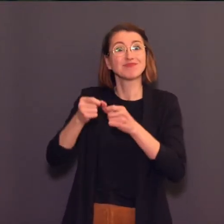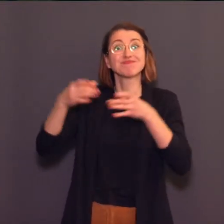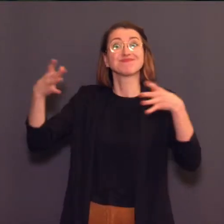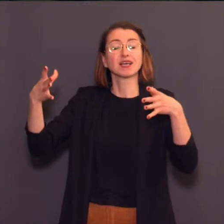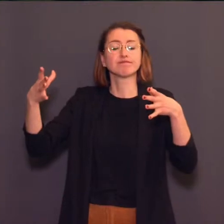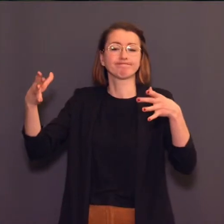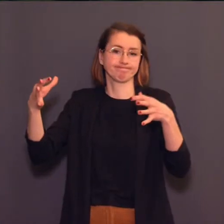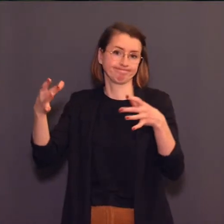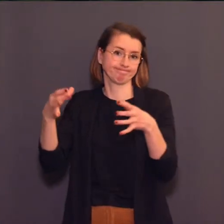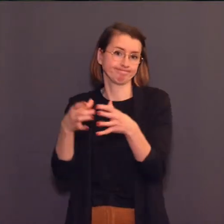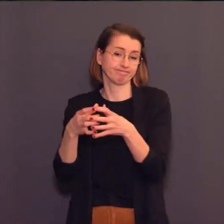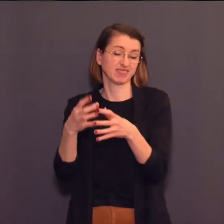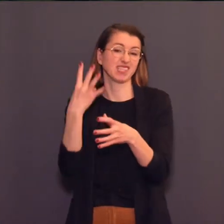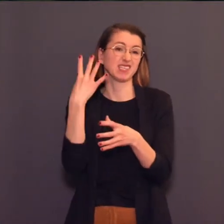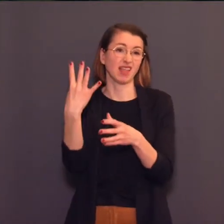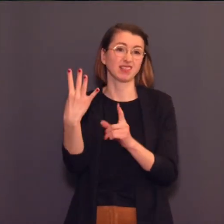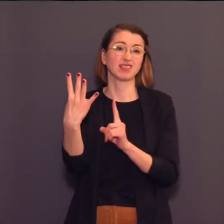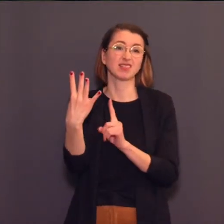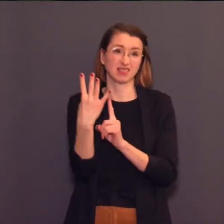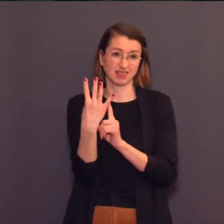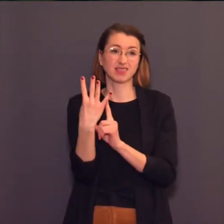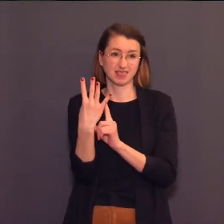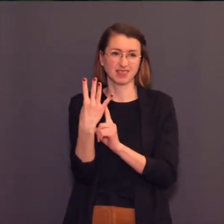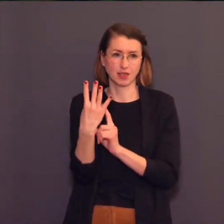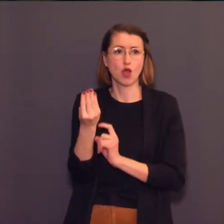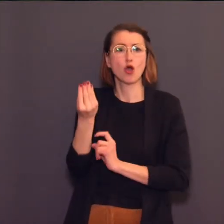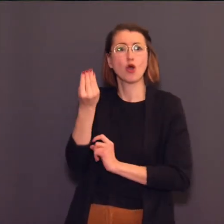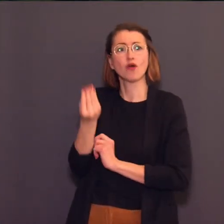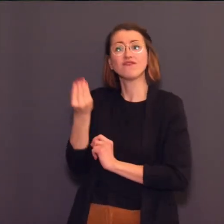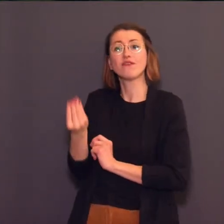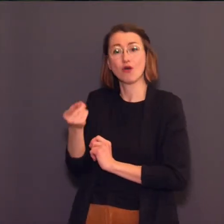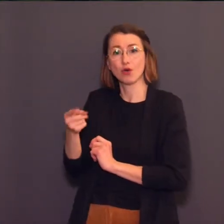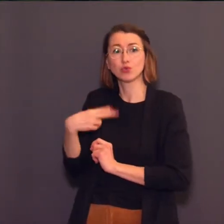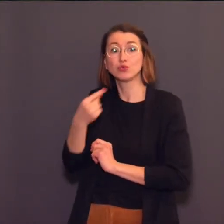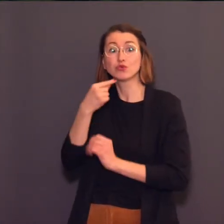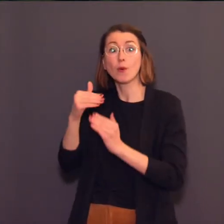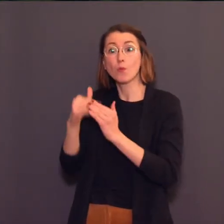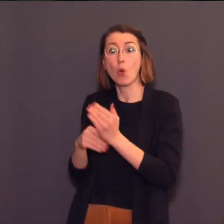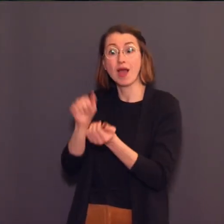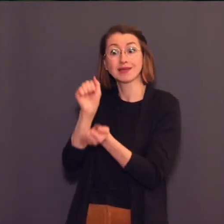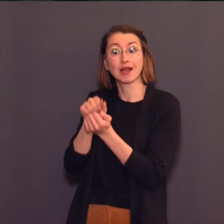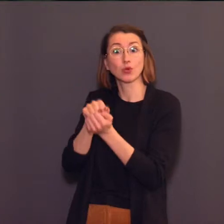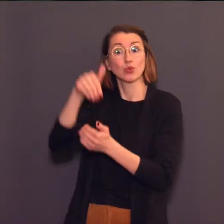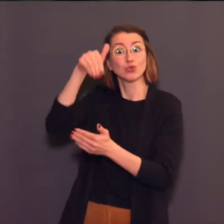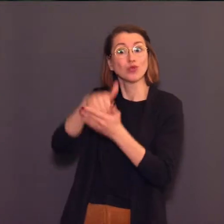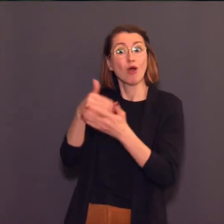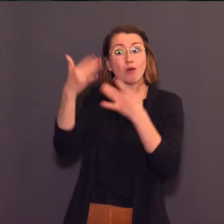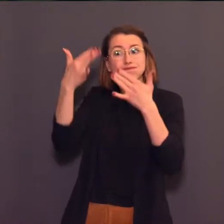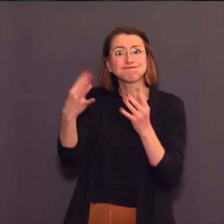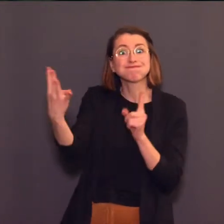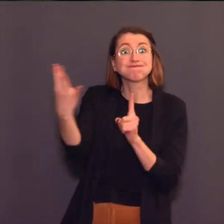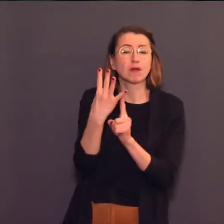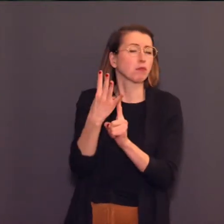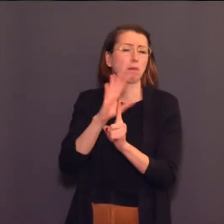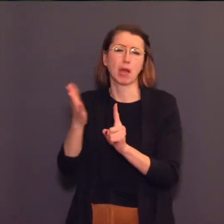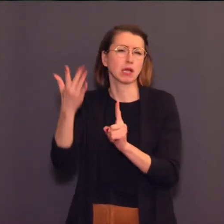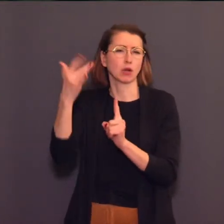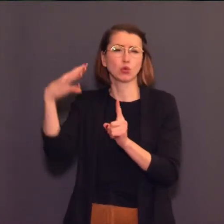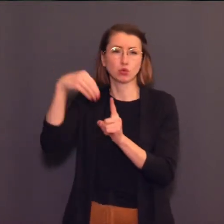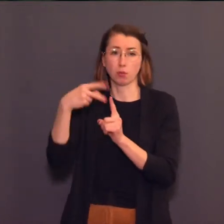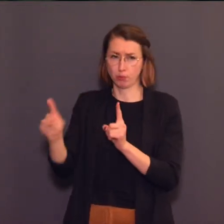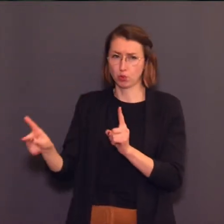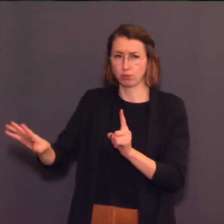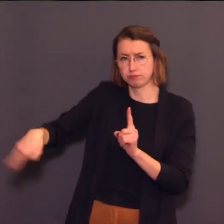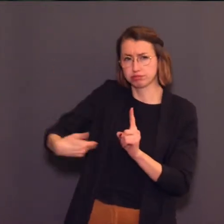ans n'entrent pas dans le compte et cette limite à 4 ne s'applique pas non plus aux activités encadrées pour les enfants, comme les stages.